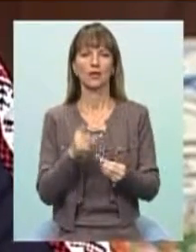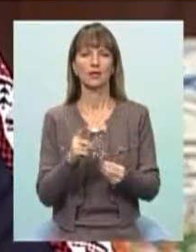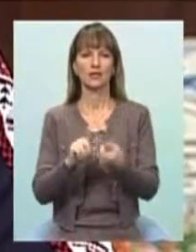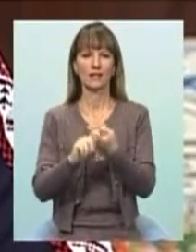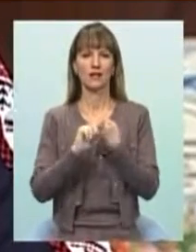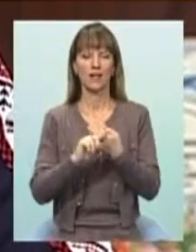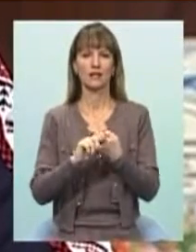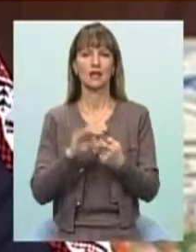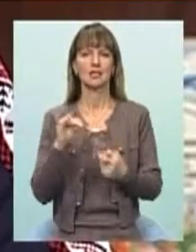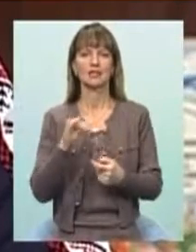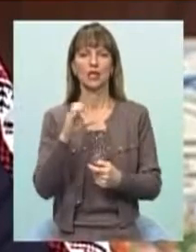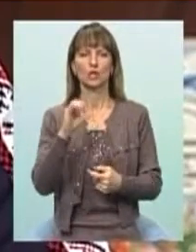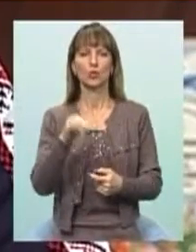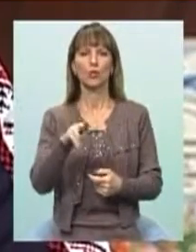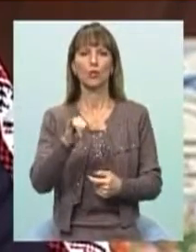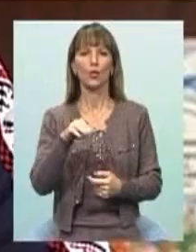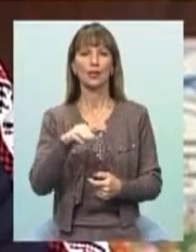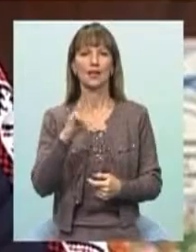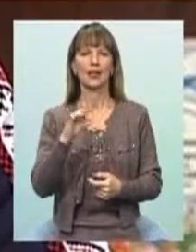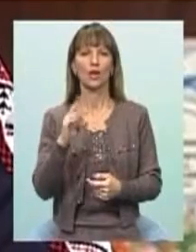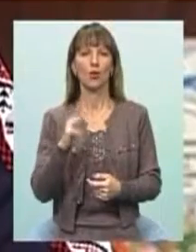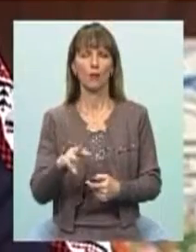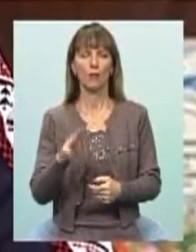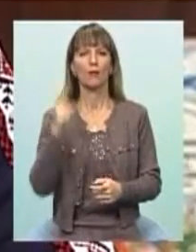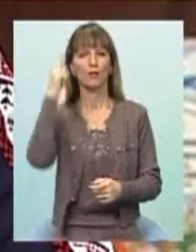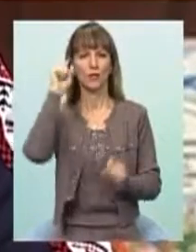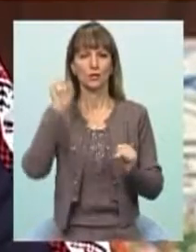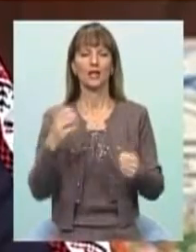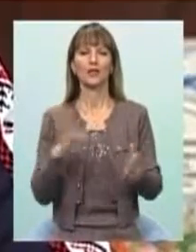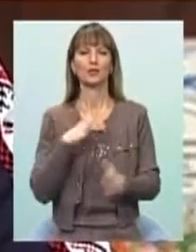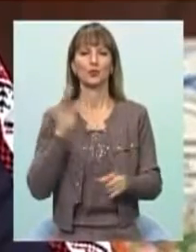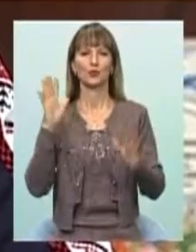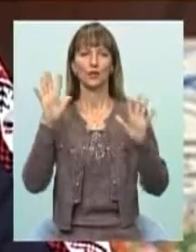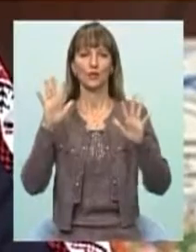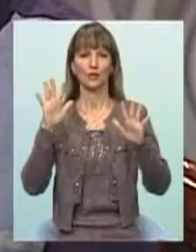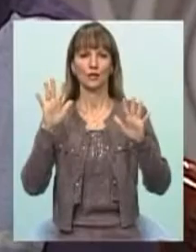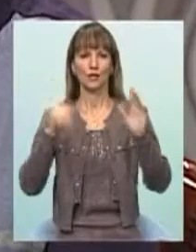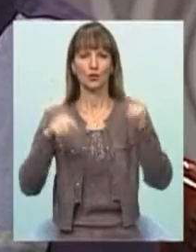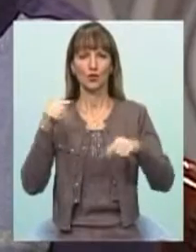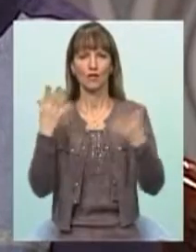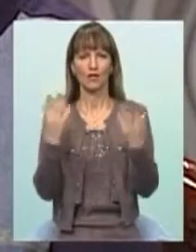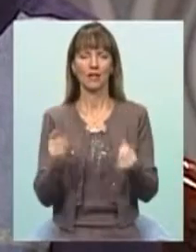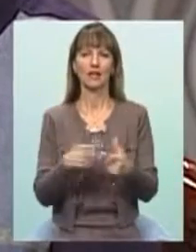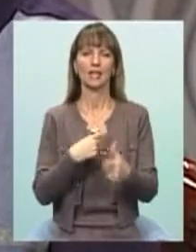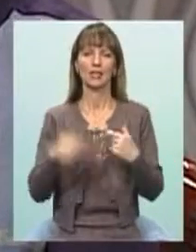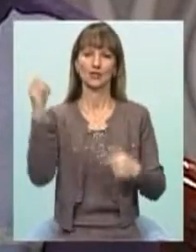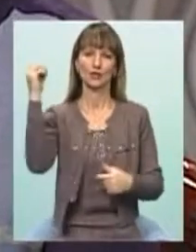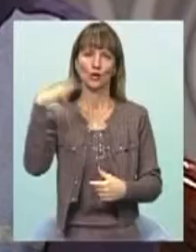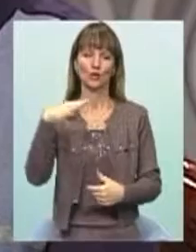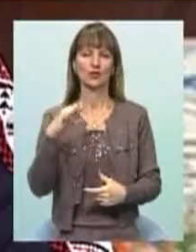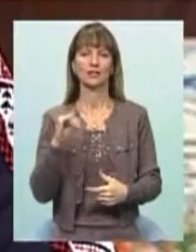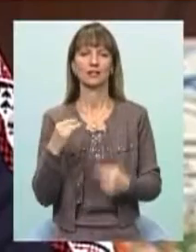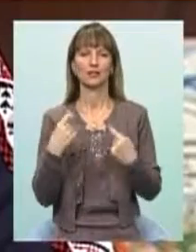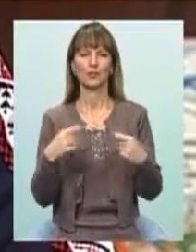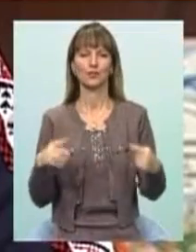вони можуть визначити, яким буде день. Або дощовим, або недощовим, або сонячним і таке інше.